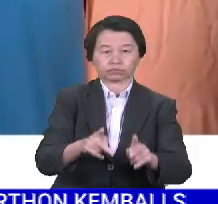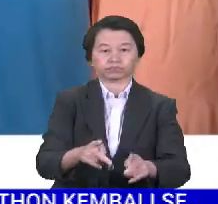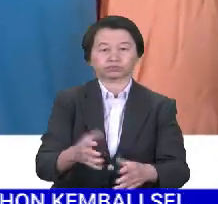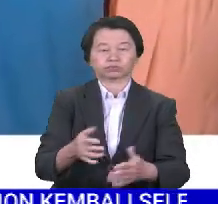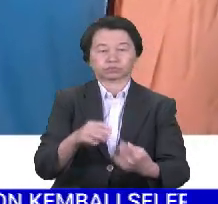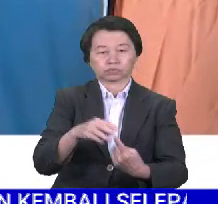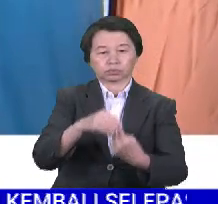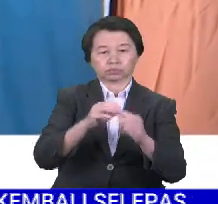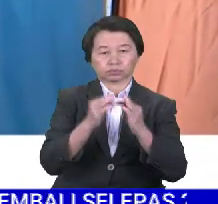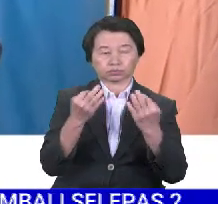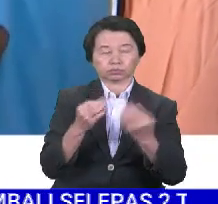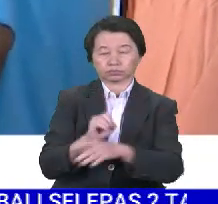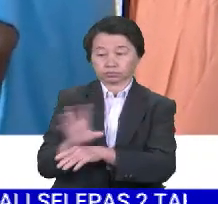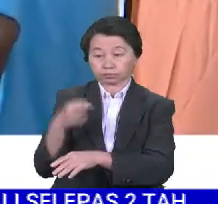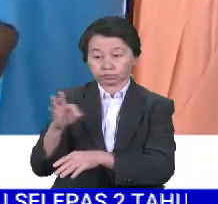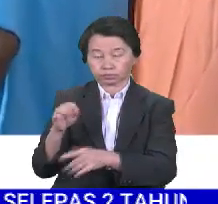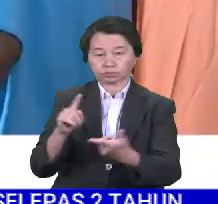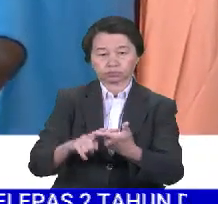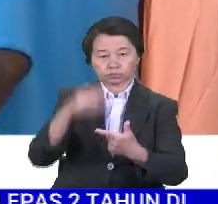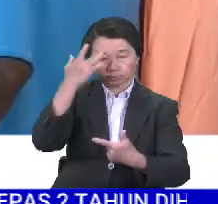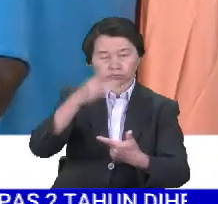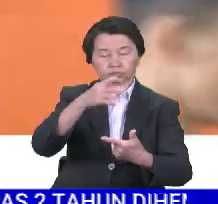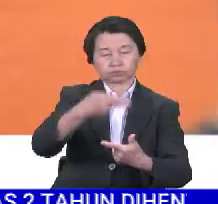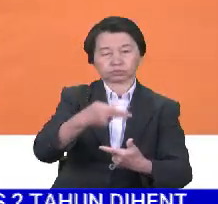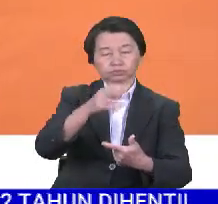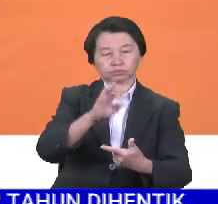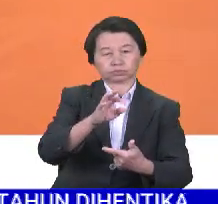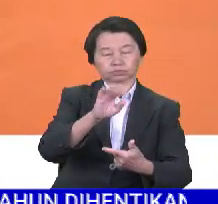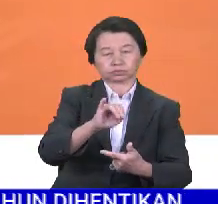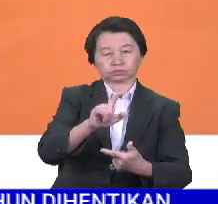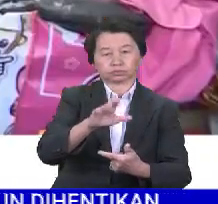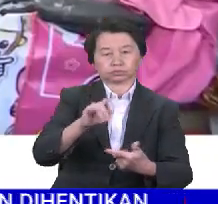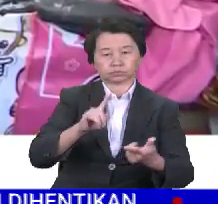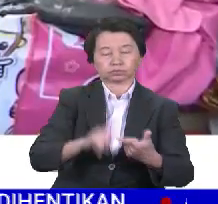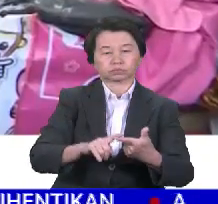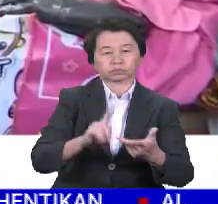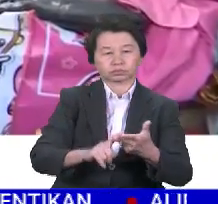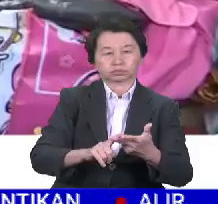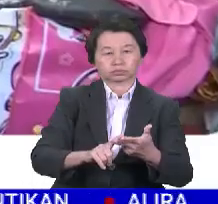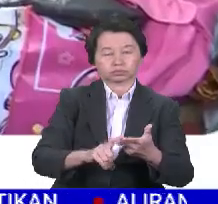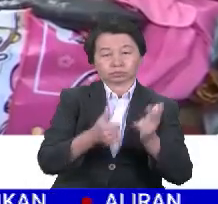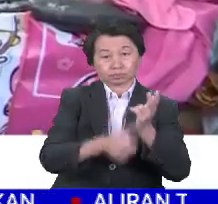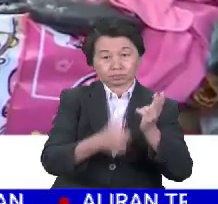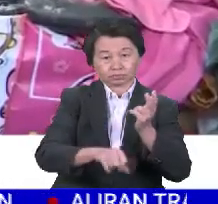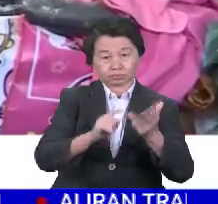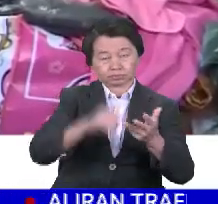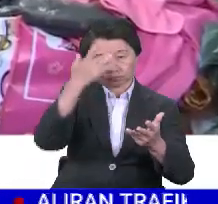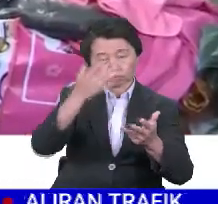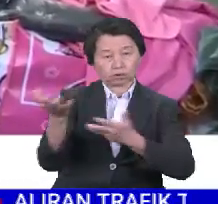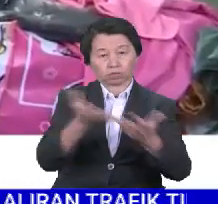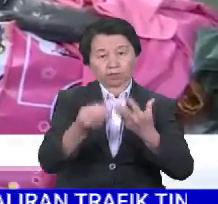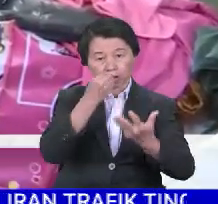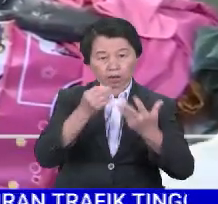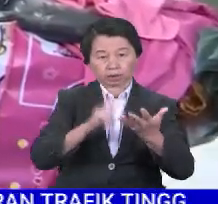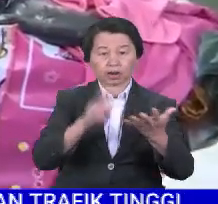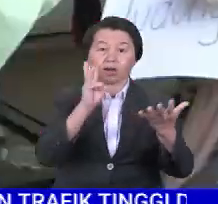Ini terutama COVID-19, penyakit seakan influenza ILI, leptospirosis, cirit-birit serta penyakit bawaan makanan